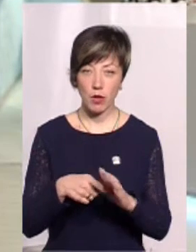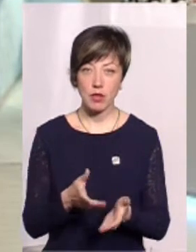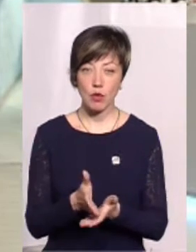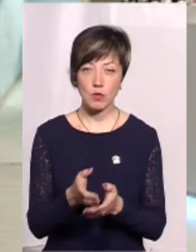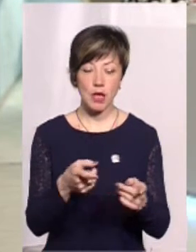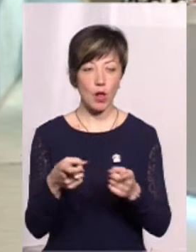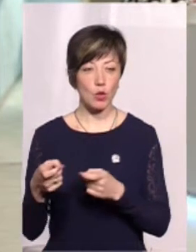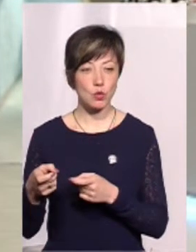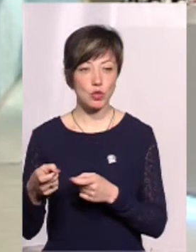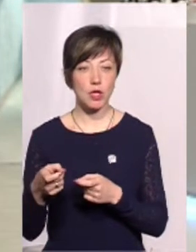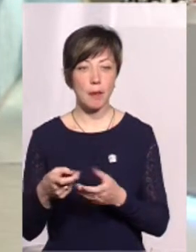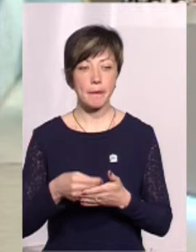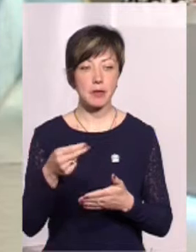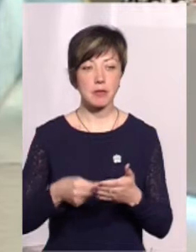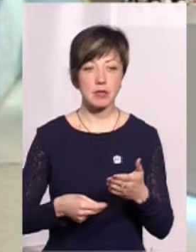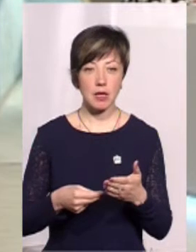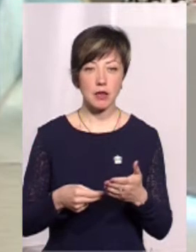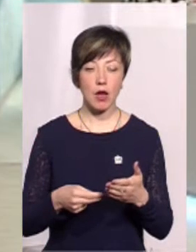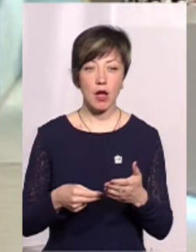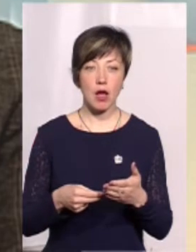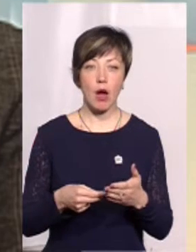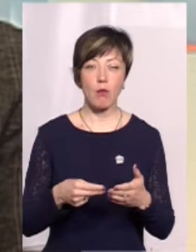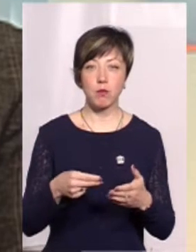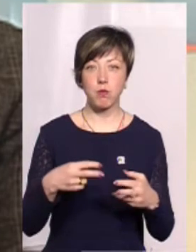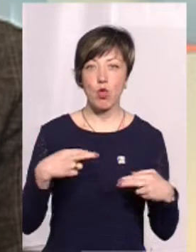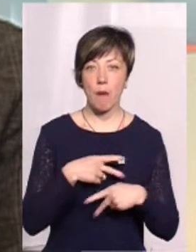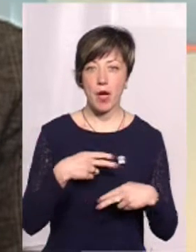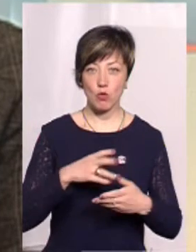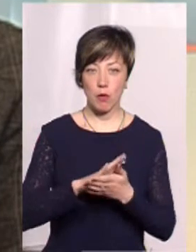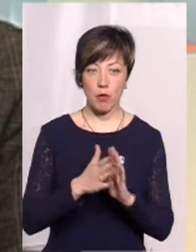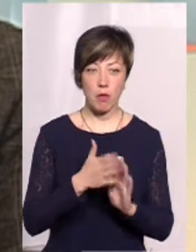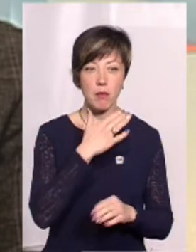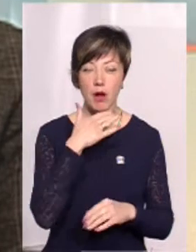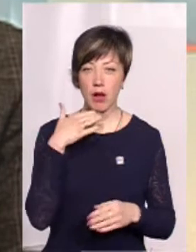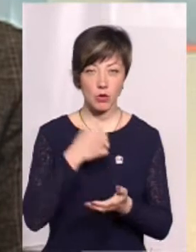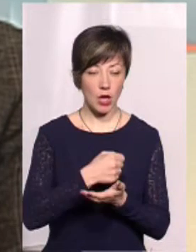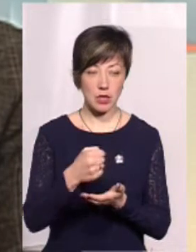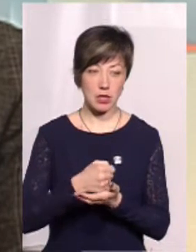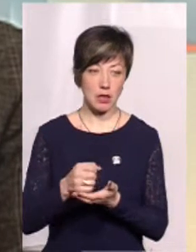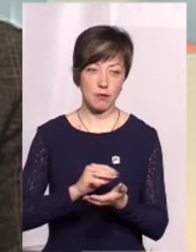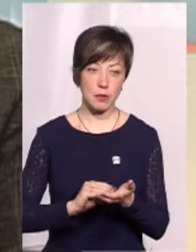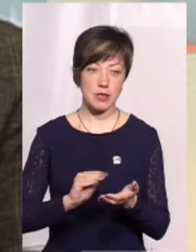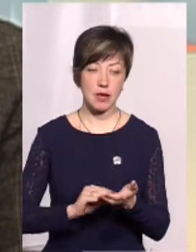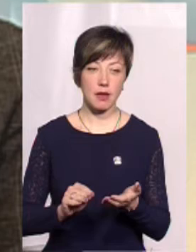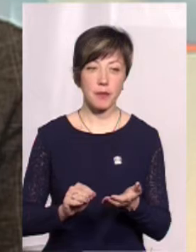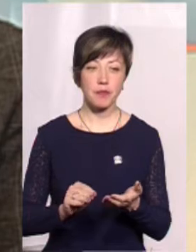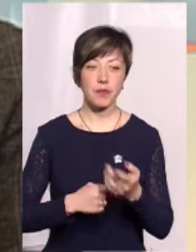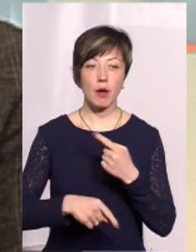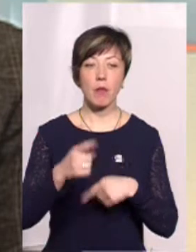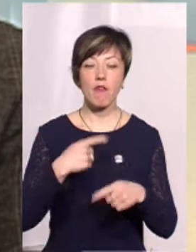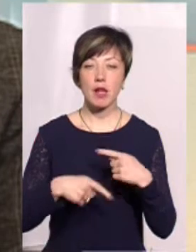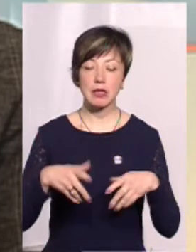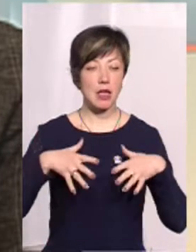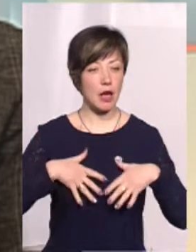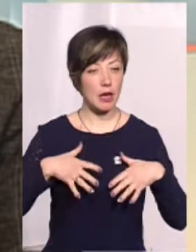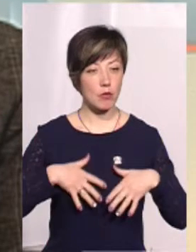шляхом залучення підписантів Будапештського меморандуму, це також досить багато кандидатів писали. Повернення Криму,